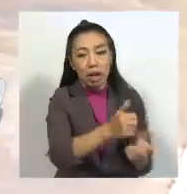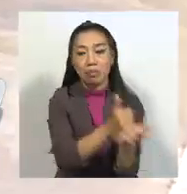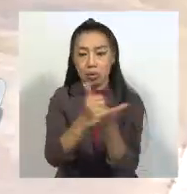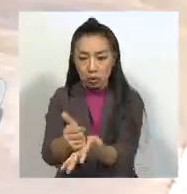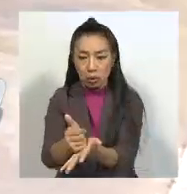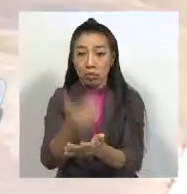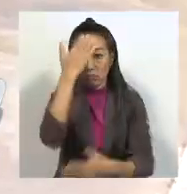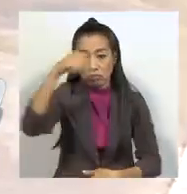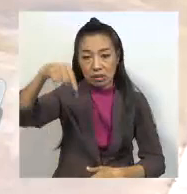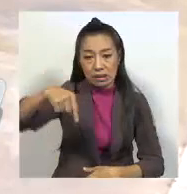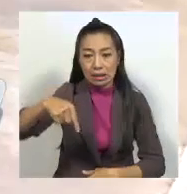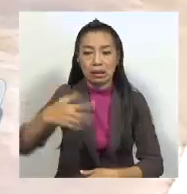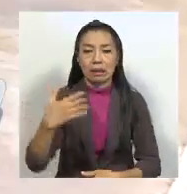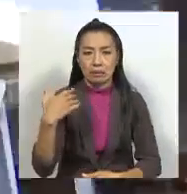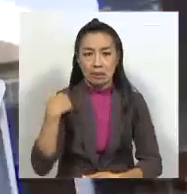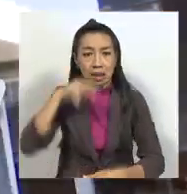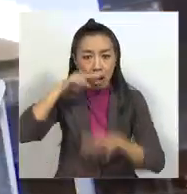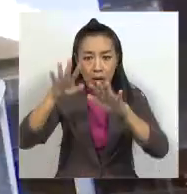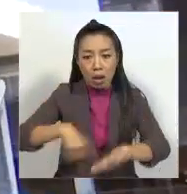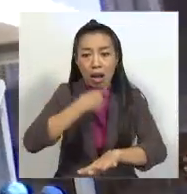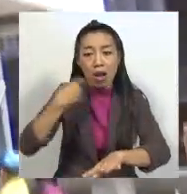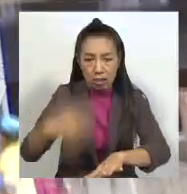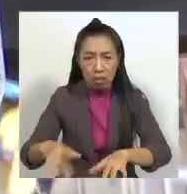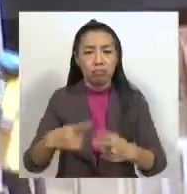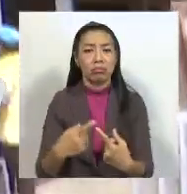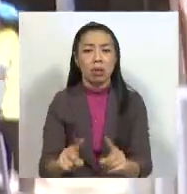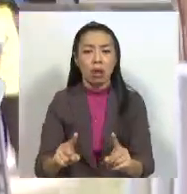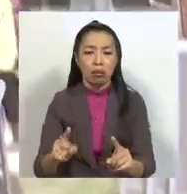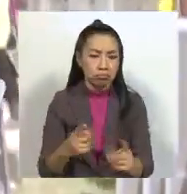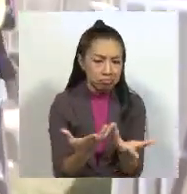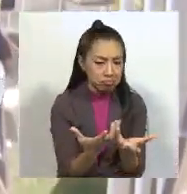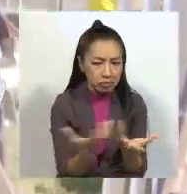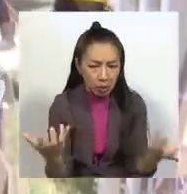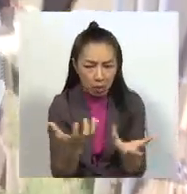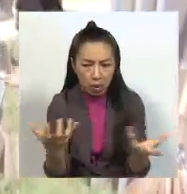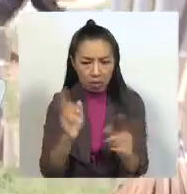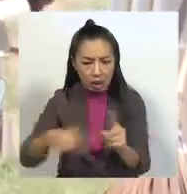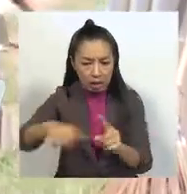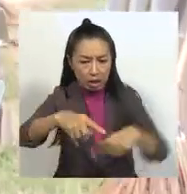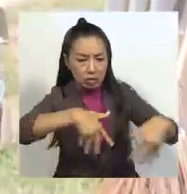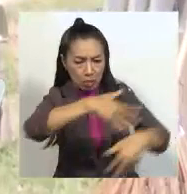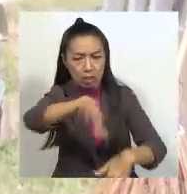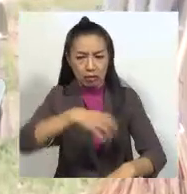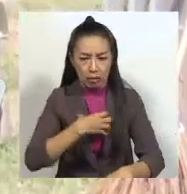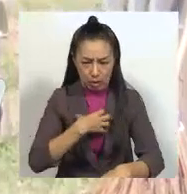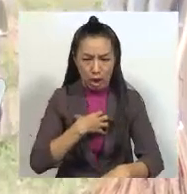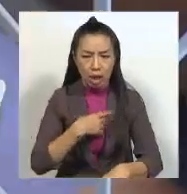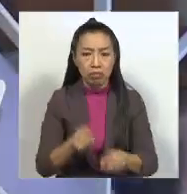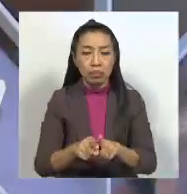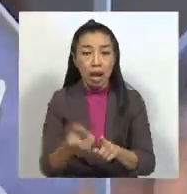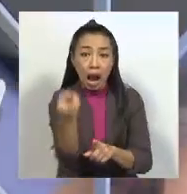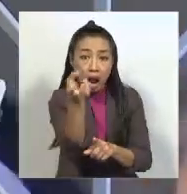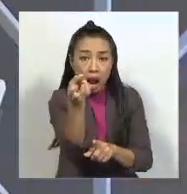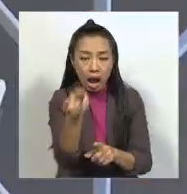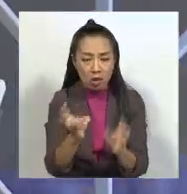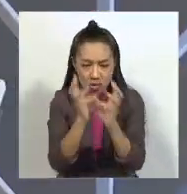นะครับเพราะว่าที่นี่ต้องบอกว่าแม้ว่าจะน้ำลดนะครับแต่ว่าหลายอย่าง ชาวบ้านที่นี่ยังต้องการรวมถึงเมล็ดพันธุ์ข้าวด้วยเพ